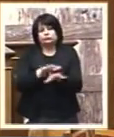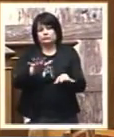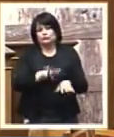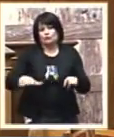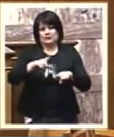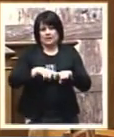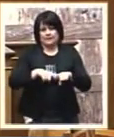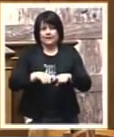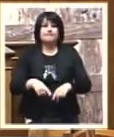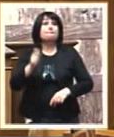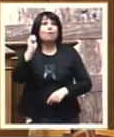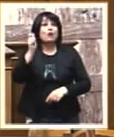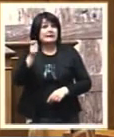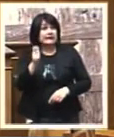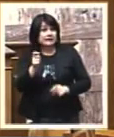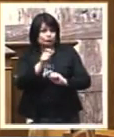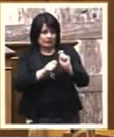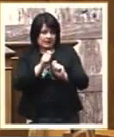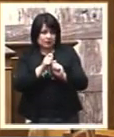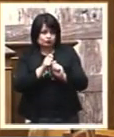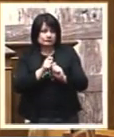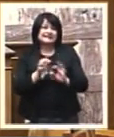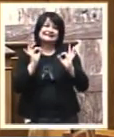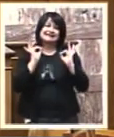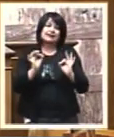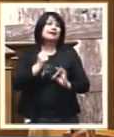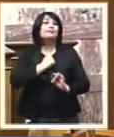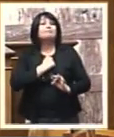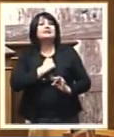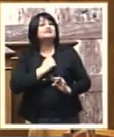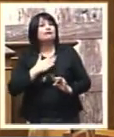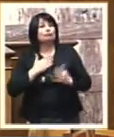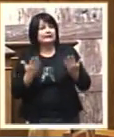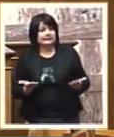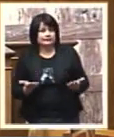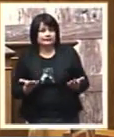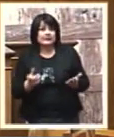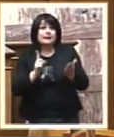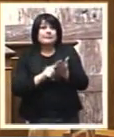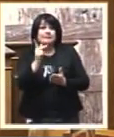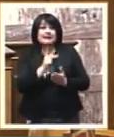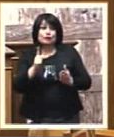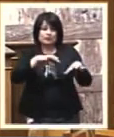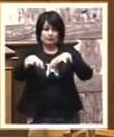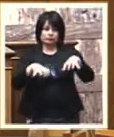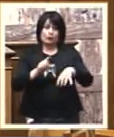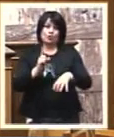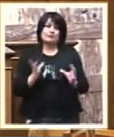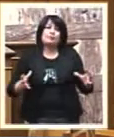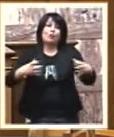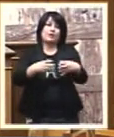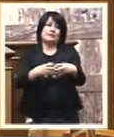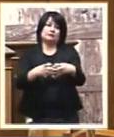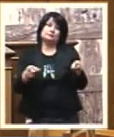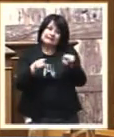τις πολιτικές βεβαίως έχουμε συγκεκριμένες αρχές. Πρώτη και βασική είναι η συνοχή της κοινωνίας μας. Και η απόφασή μας